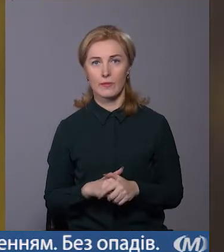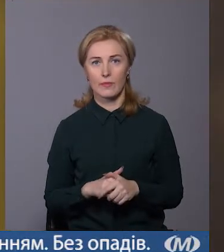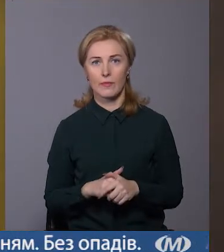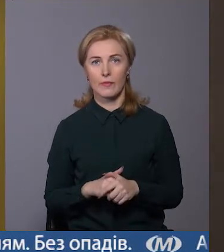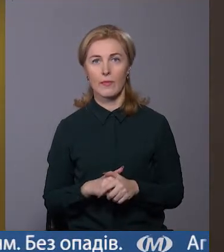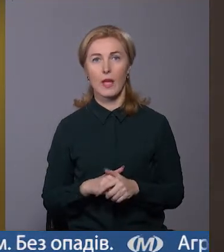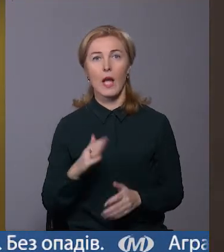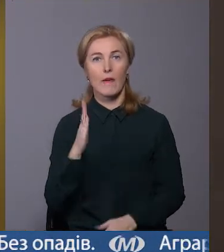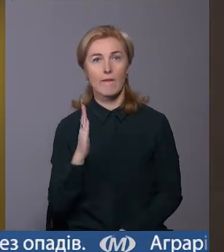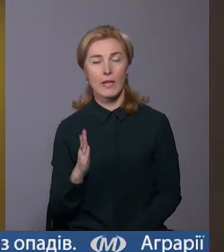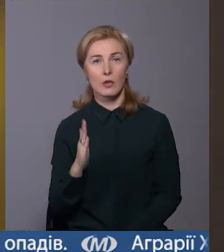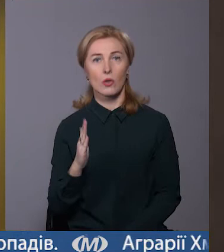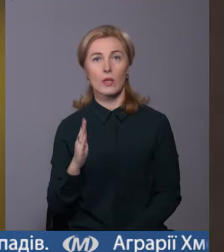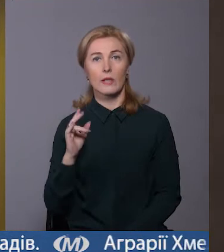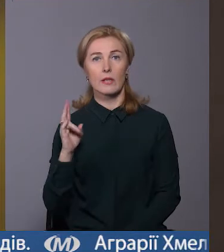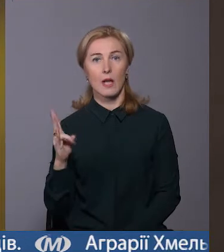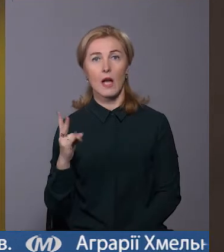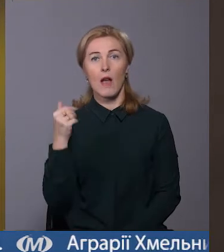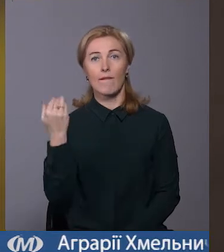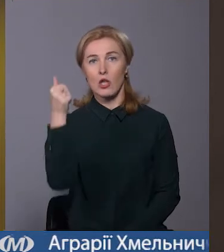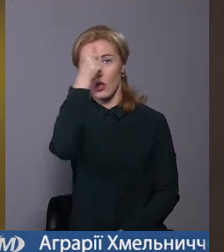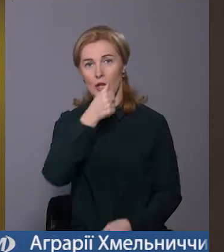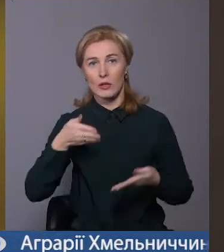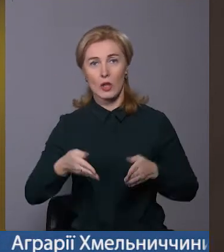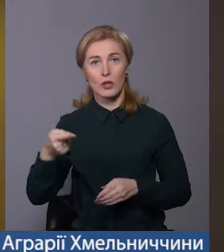Віктор Миколаївич Чернігів. Рік народження.